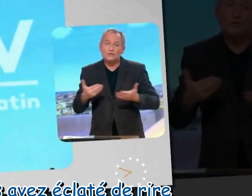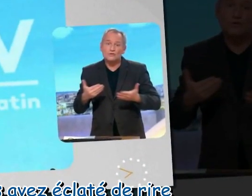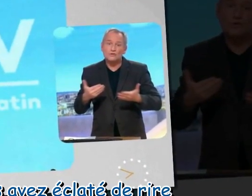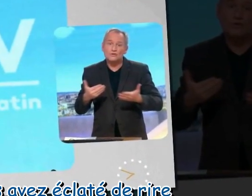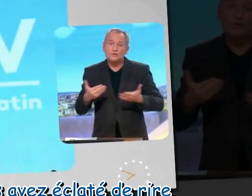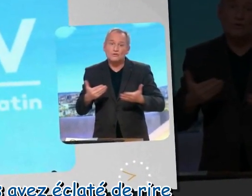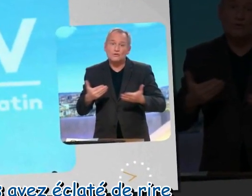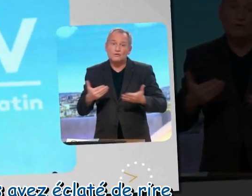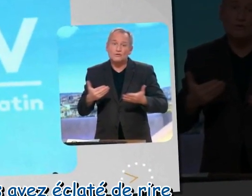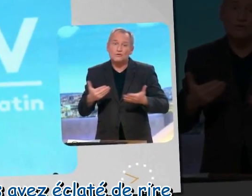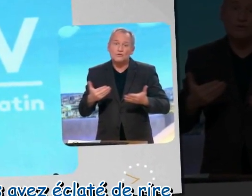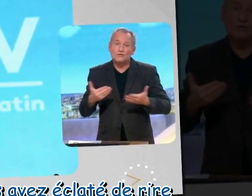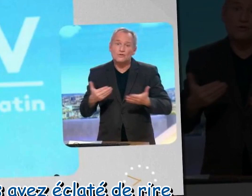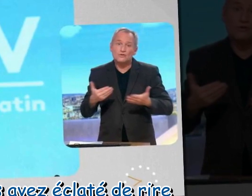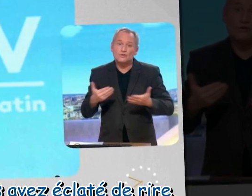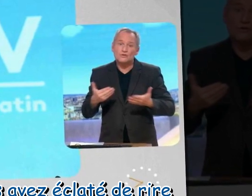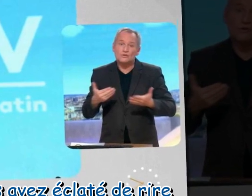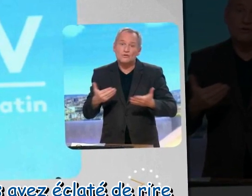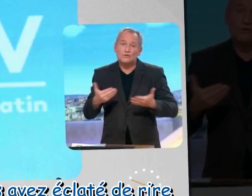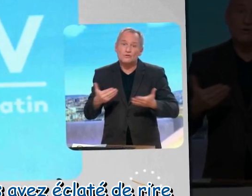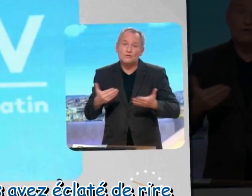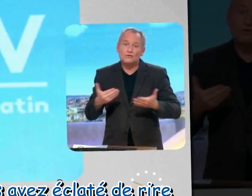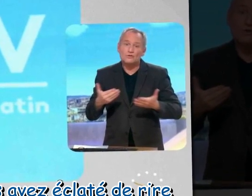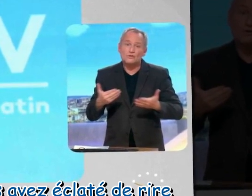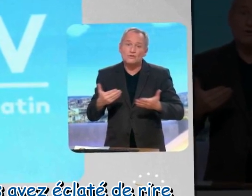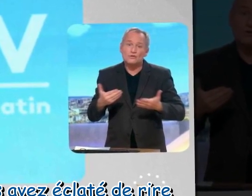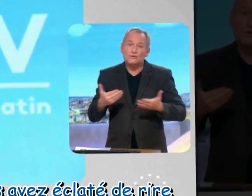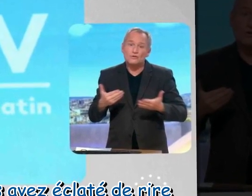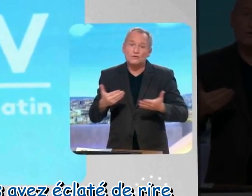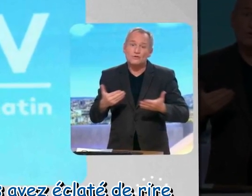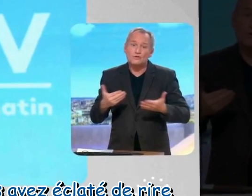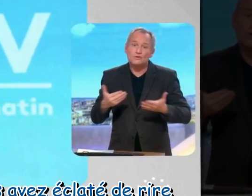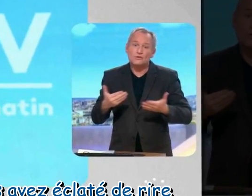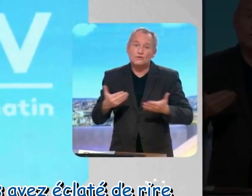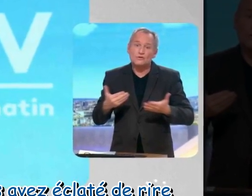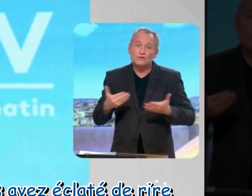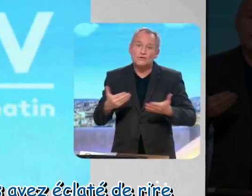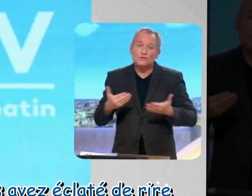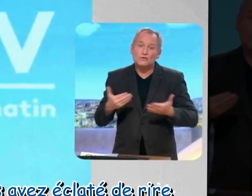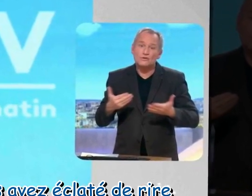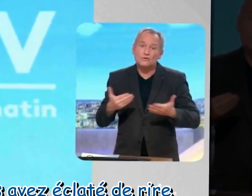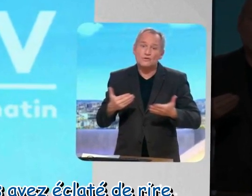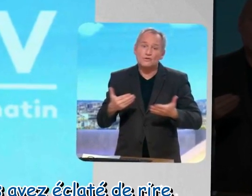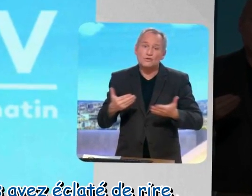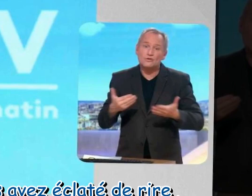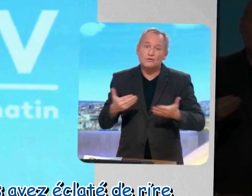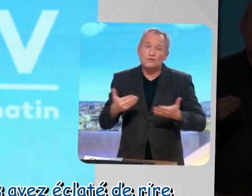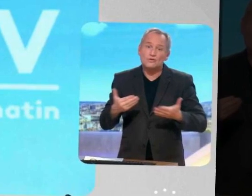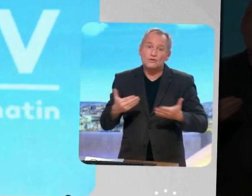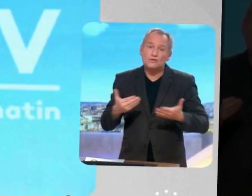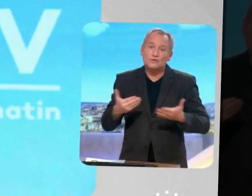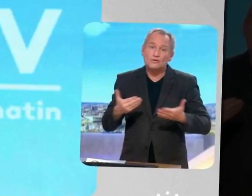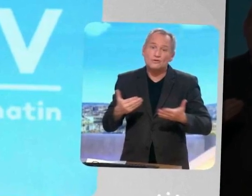Est-ce que si est-il vrai que vous avez éclaté de rire lorsque vous avez appris qu'elle avait été nommée ministre de la Culture, lui a demandé Thomas